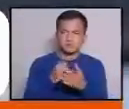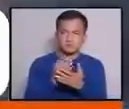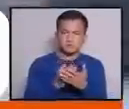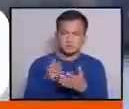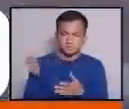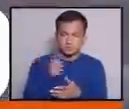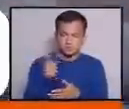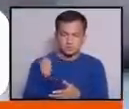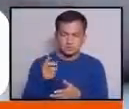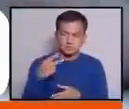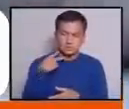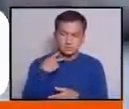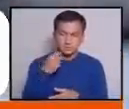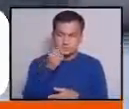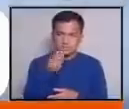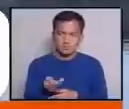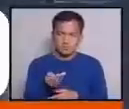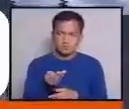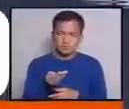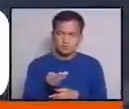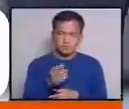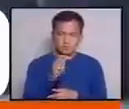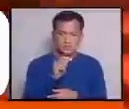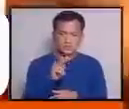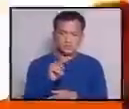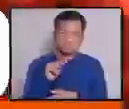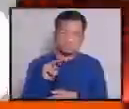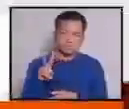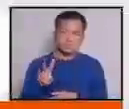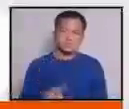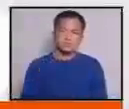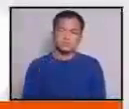stranded dahil kakaunti lang dumadaang mga PUV.